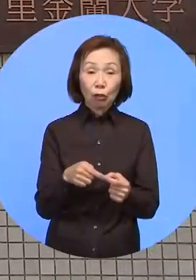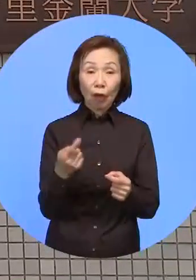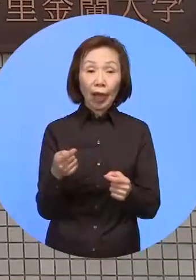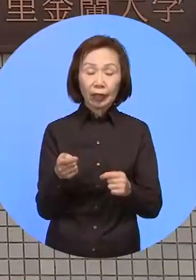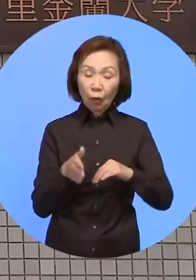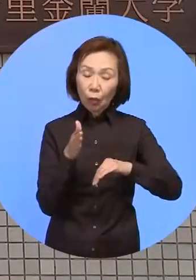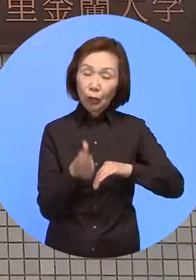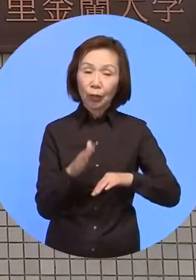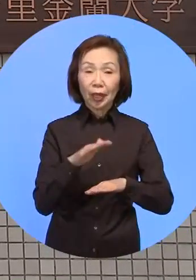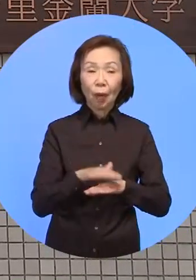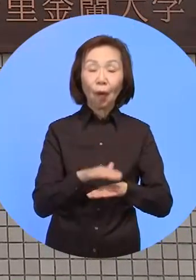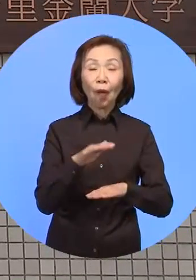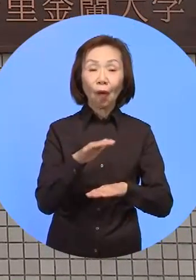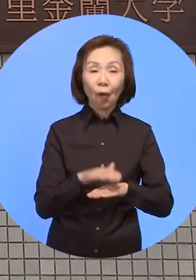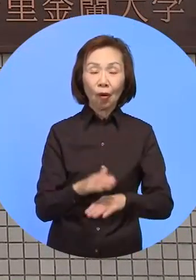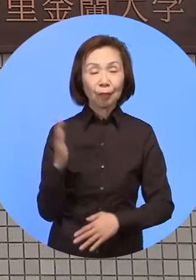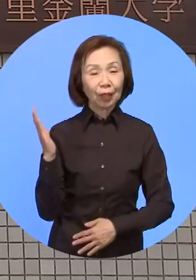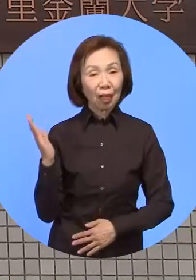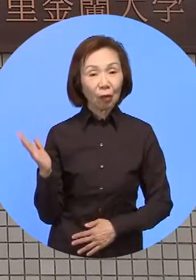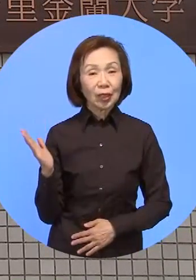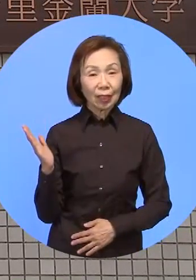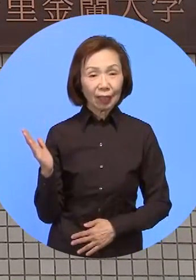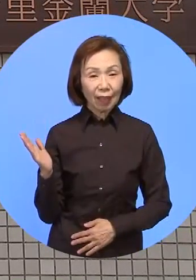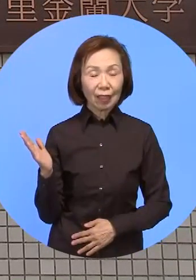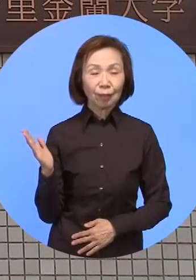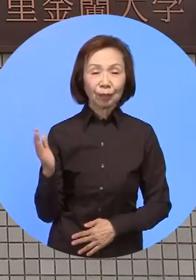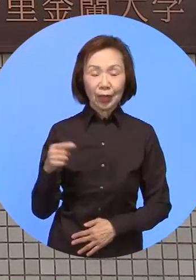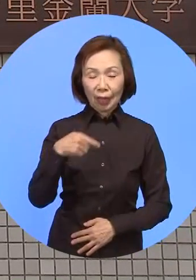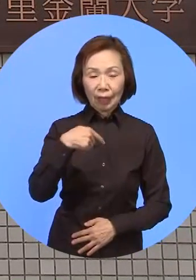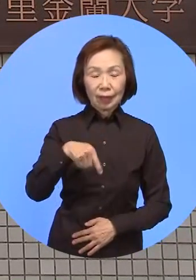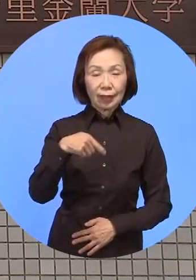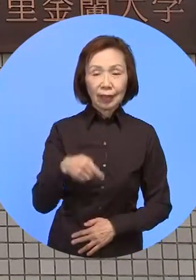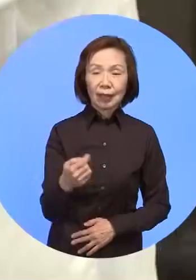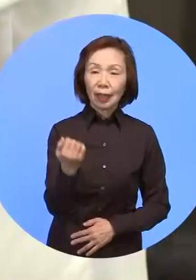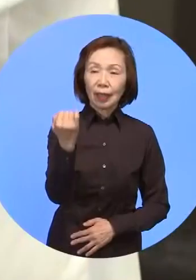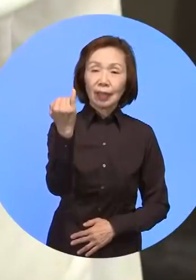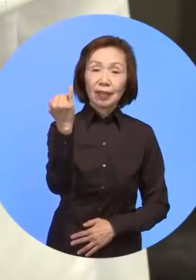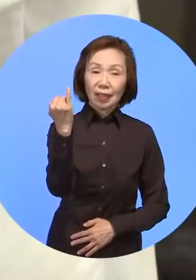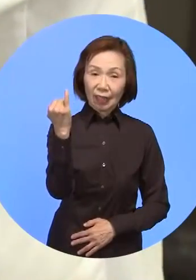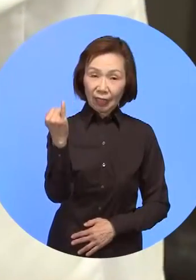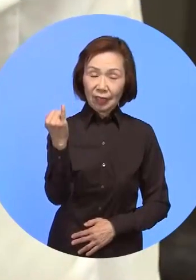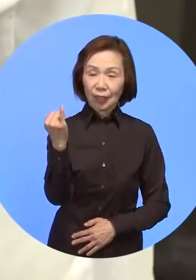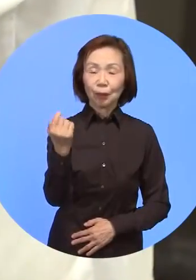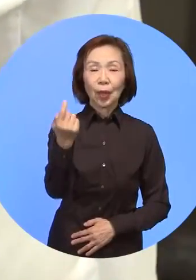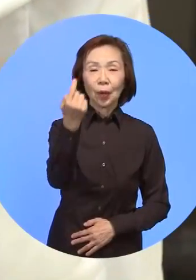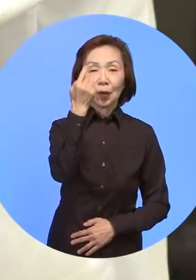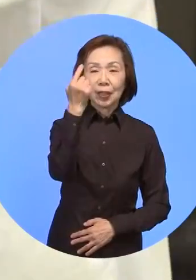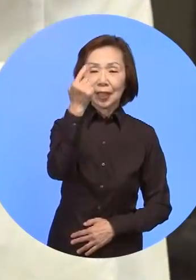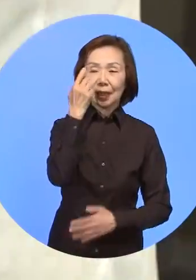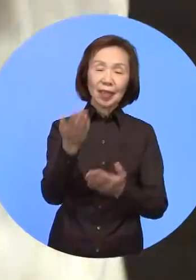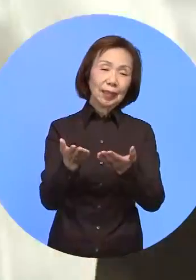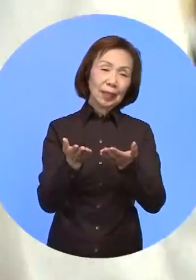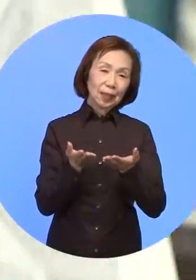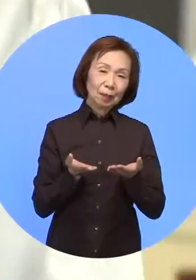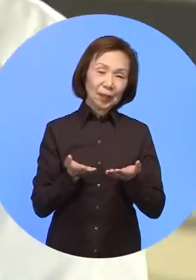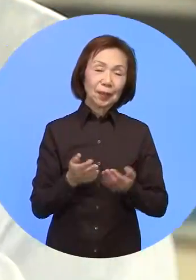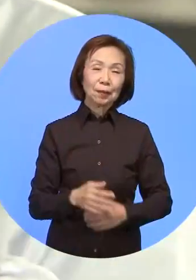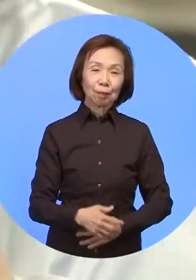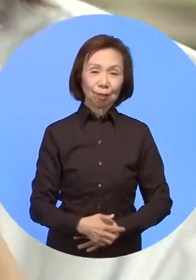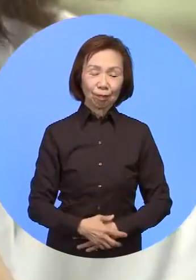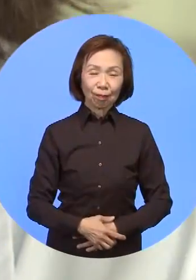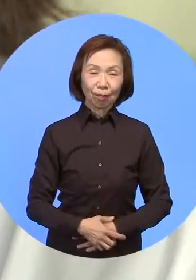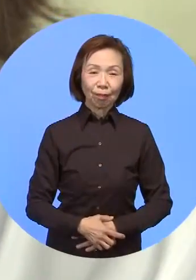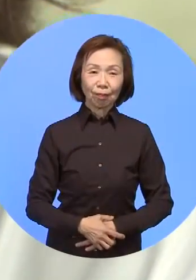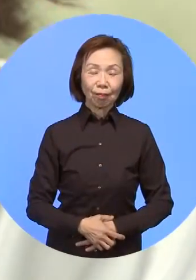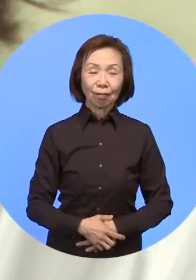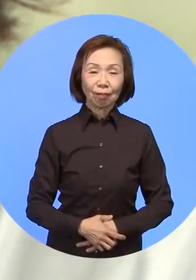ということで、スイタクワイの料理方法を千里近蘭大学植物栄養学科の八木千鶴先生に教えていただき